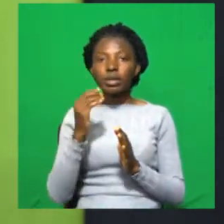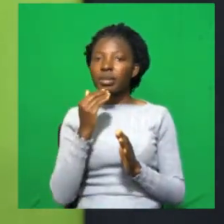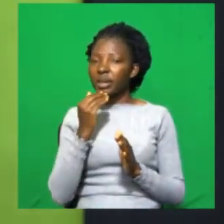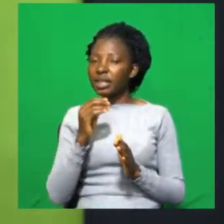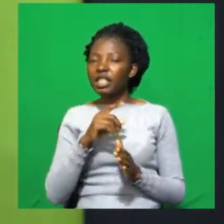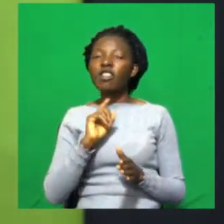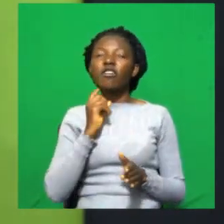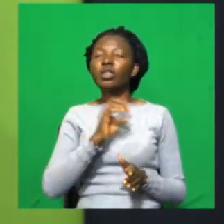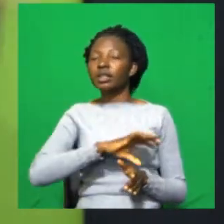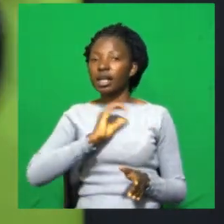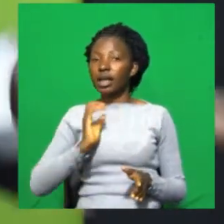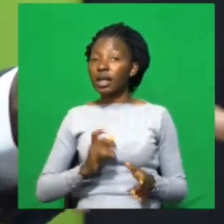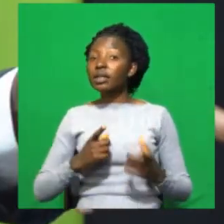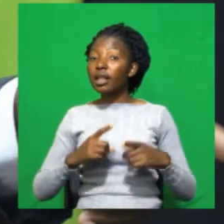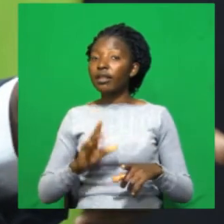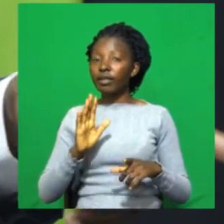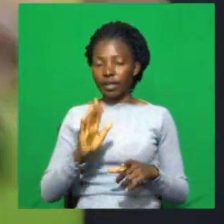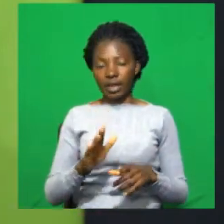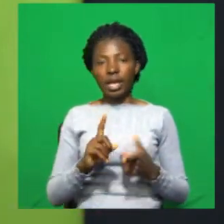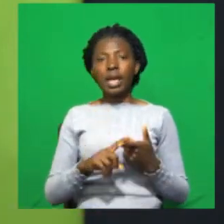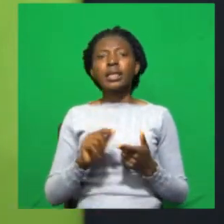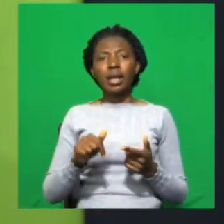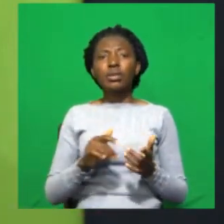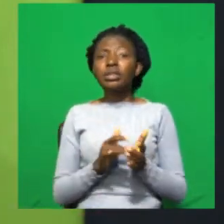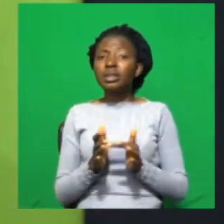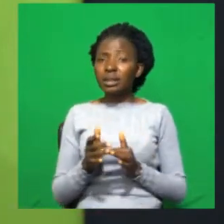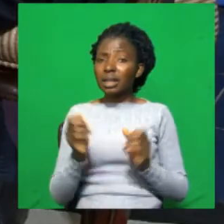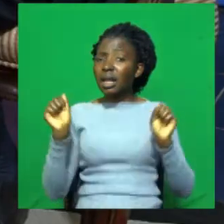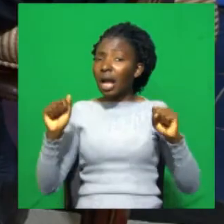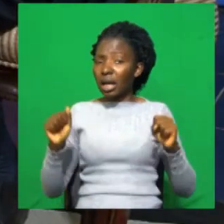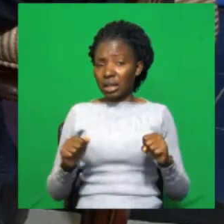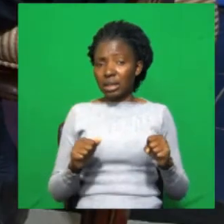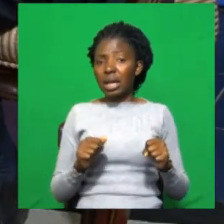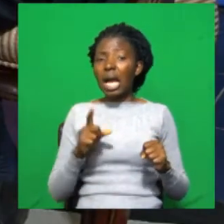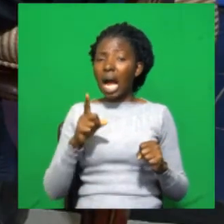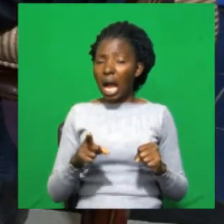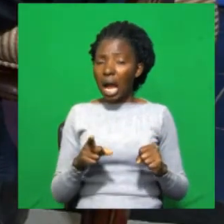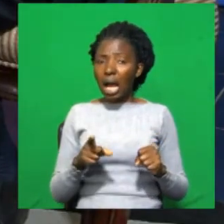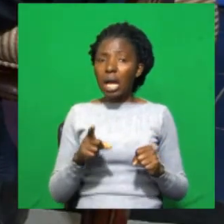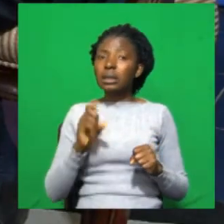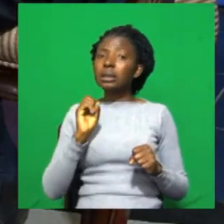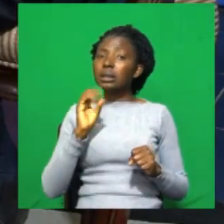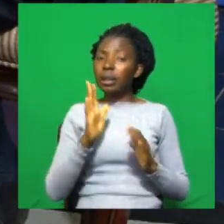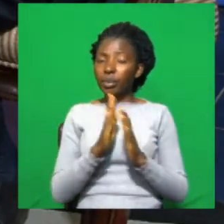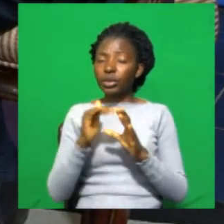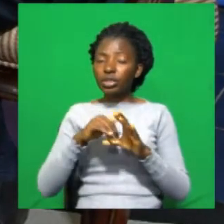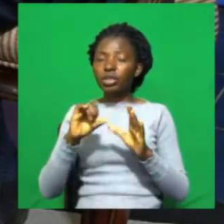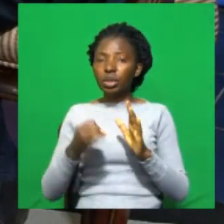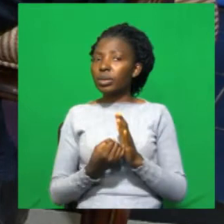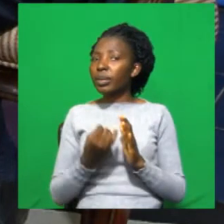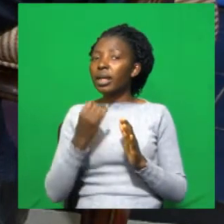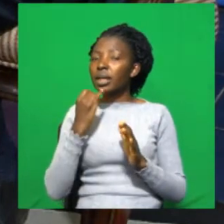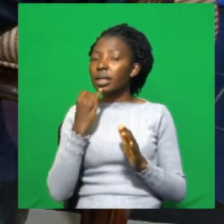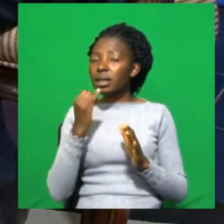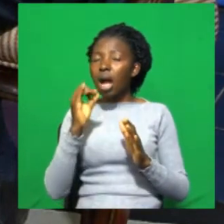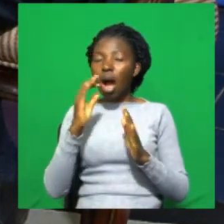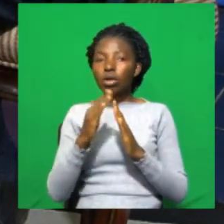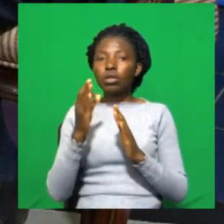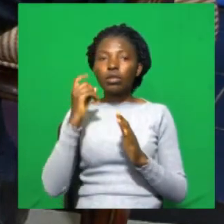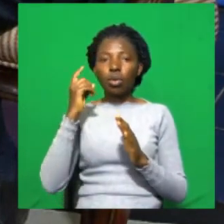muchagara andikristu. Saka apa Jesu abvuma kuti temberi yaive kuJerusarema imba yababa wake. But ngatimunzwei futi pana